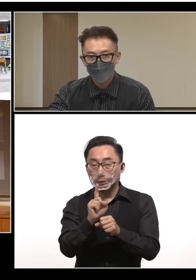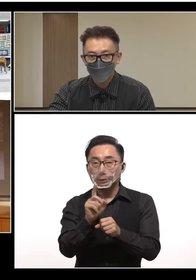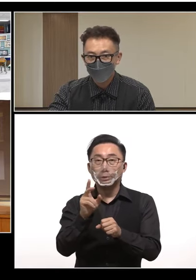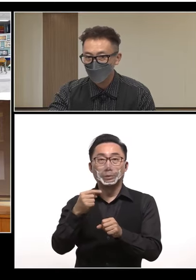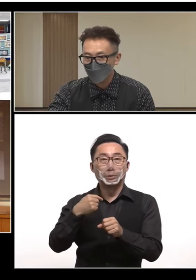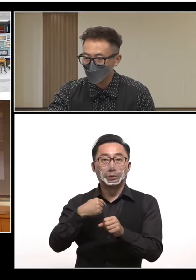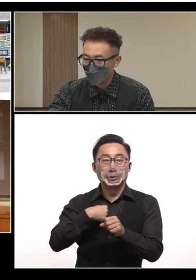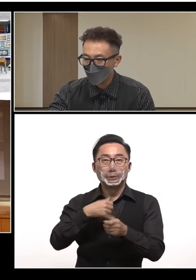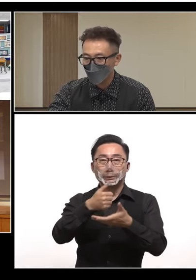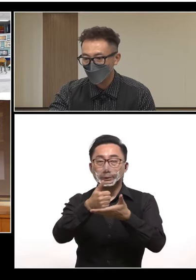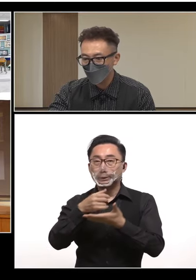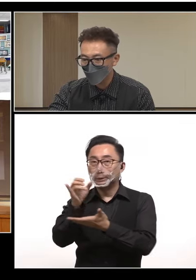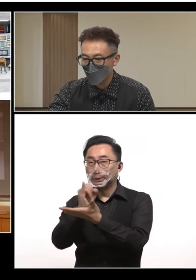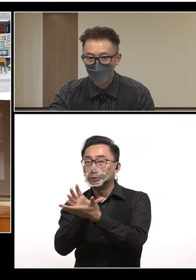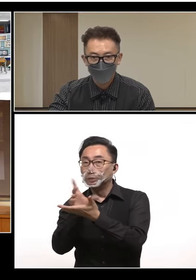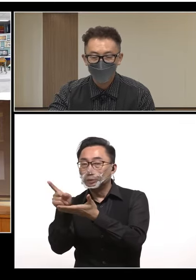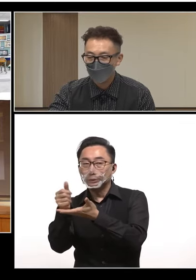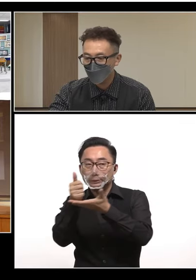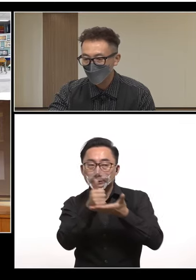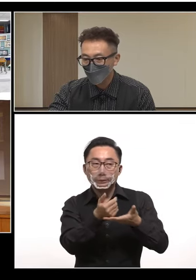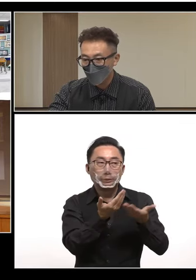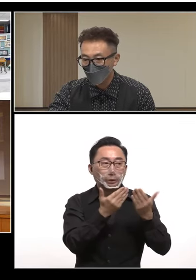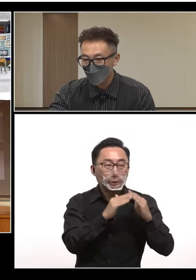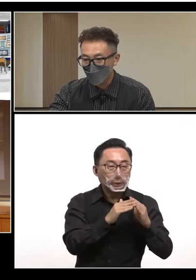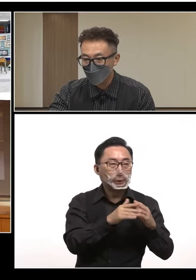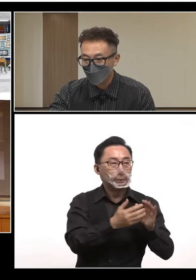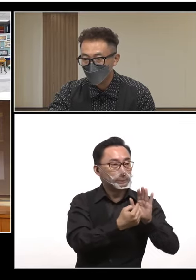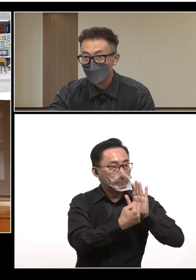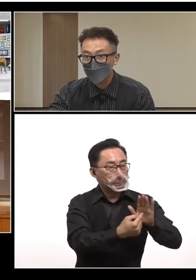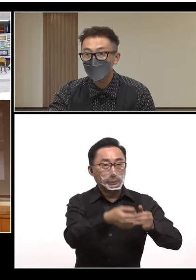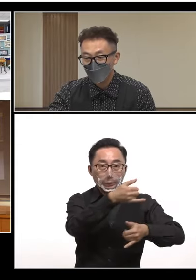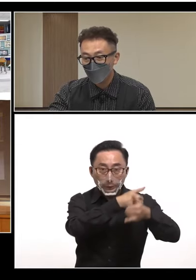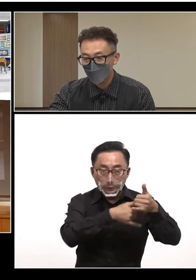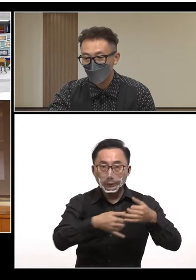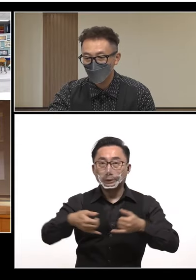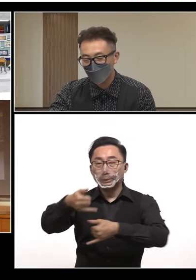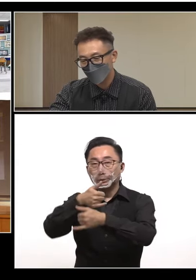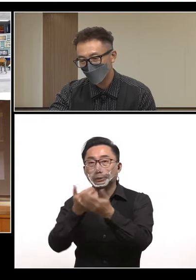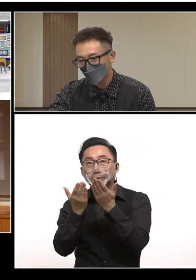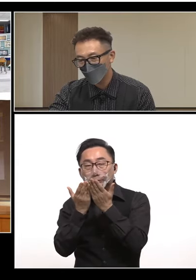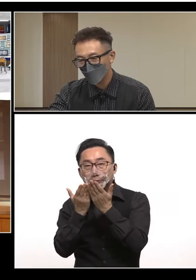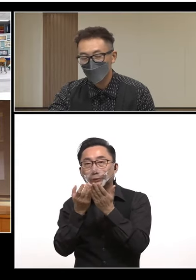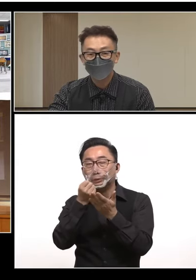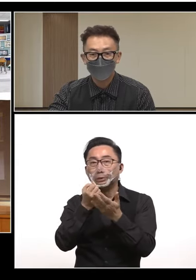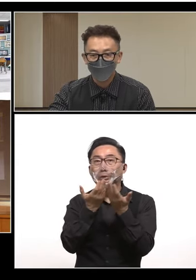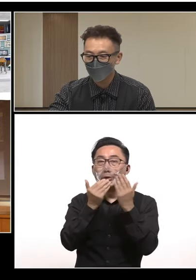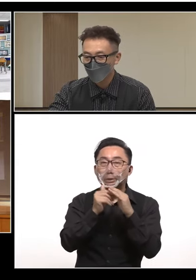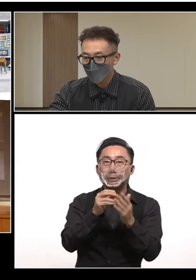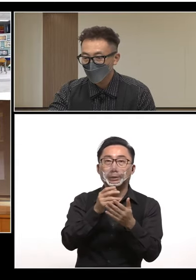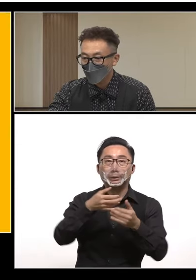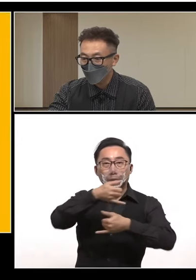會請啲藝術家嚟學校嗰啲演出啊、分享啦，其實戲劇班啦，香港學校戲劇節啊都會有參加